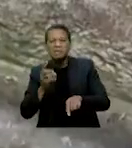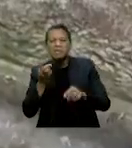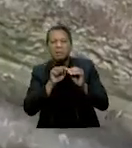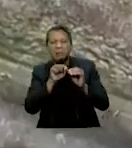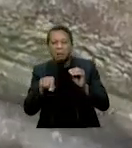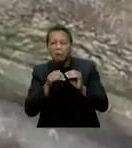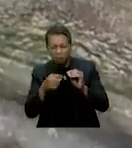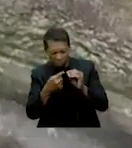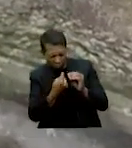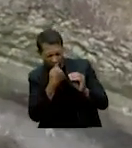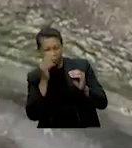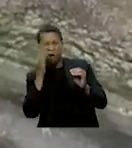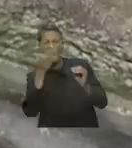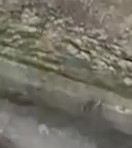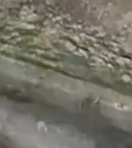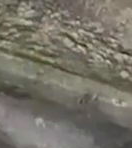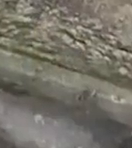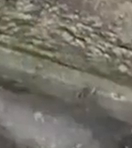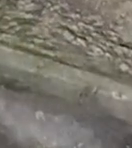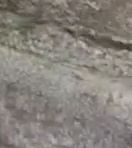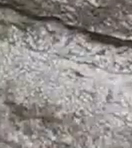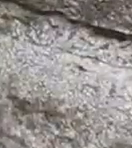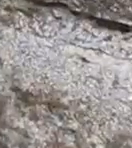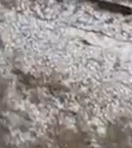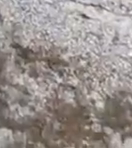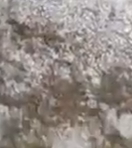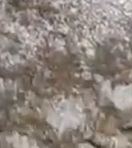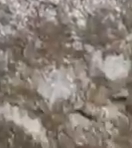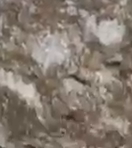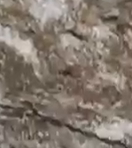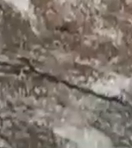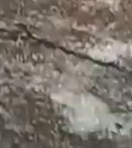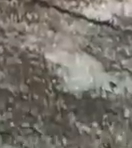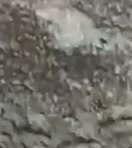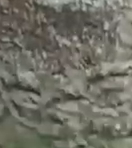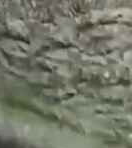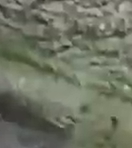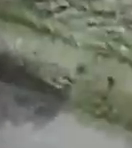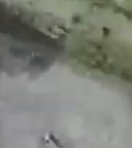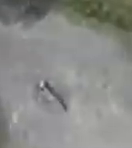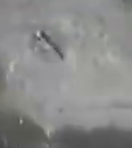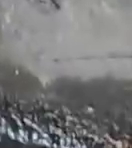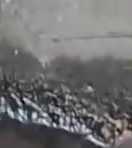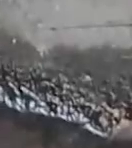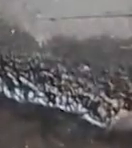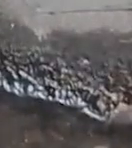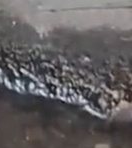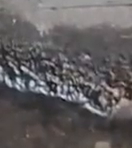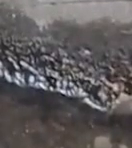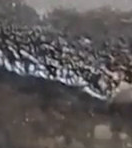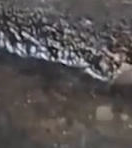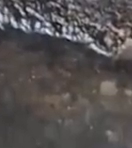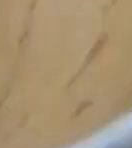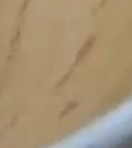berbau. Setiap hari, warga terpaksa harus mengeluarkan uang Rp50.000 membeli air bersih untuk